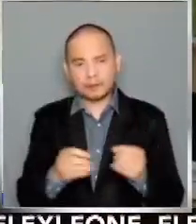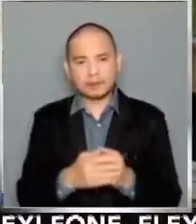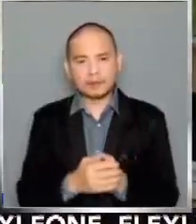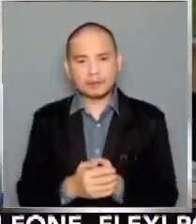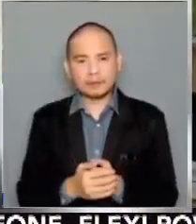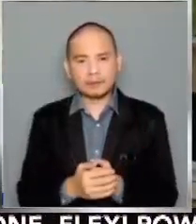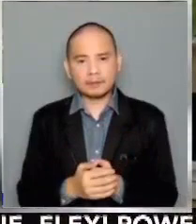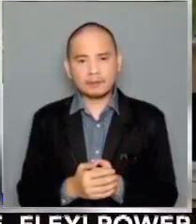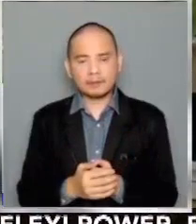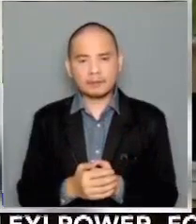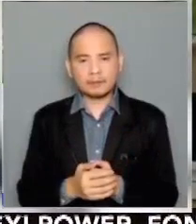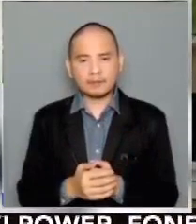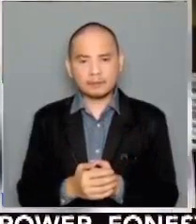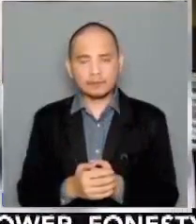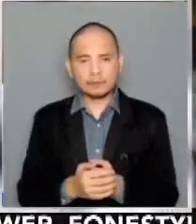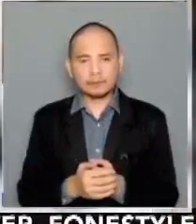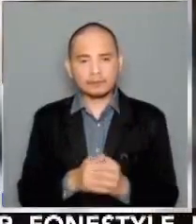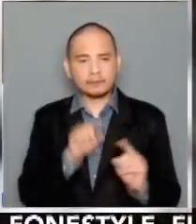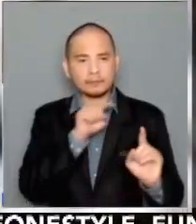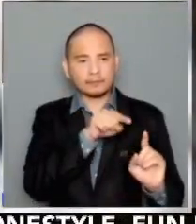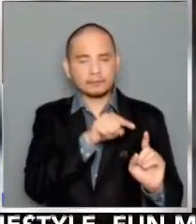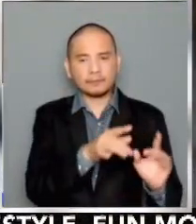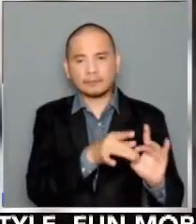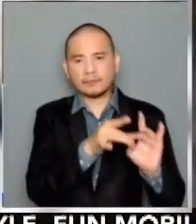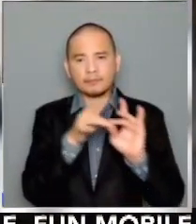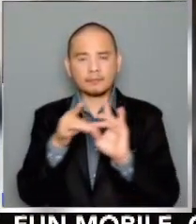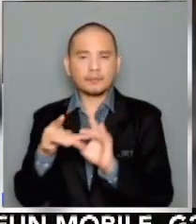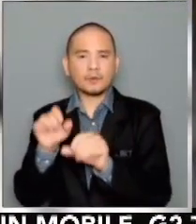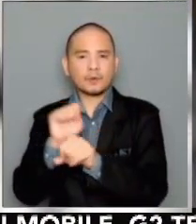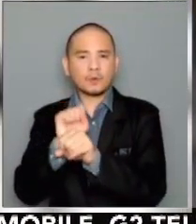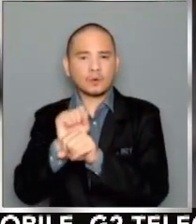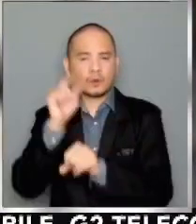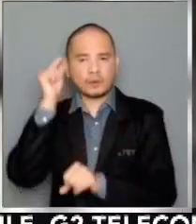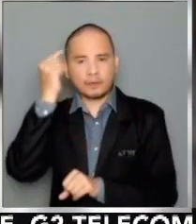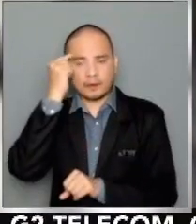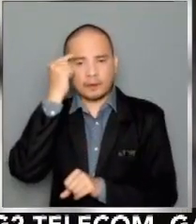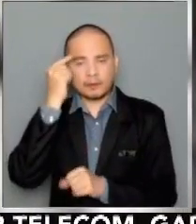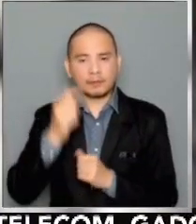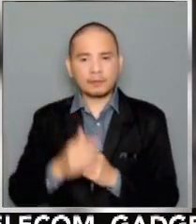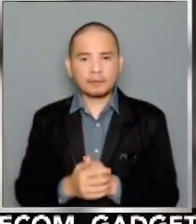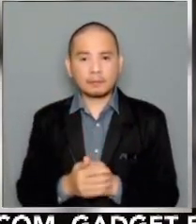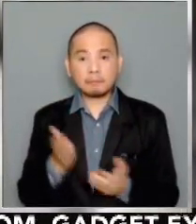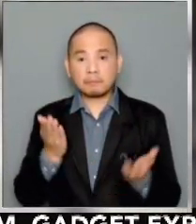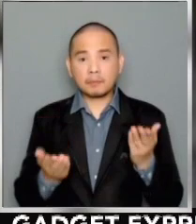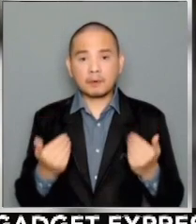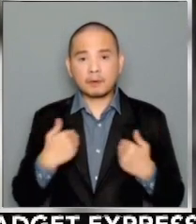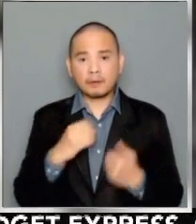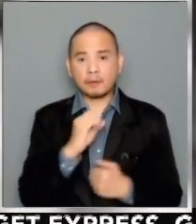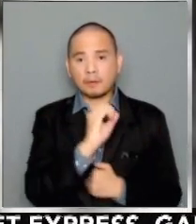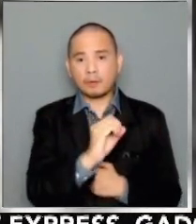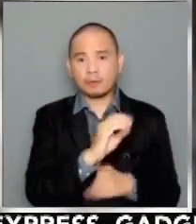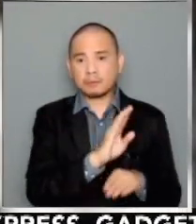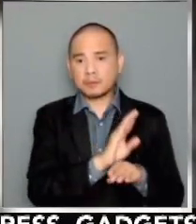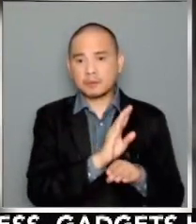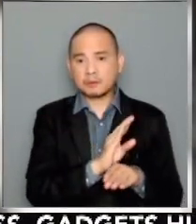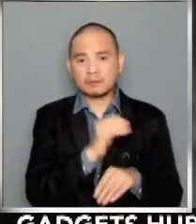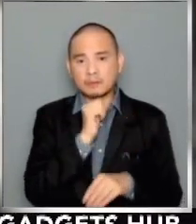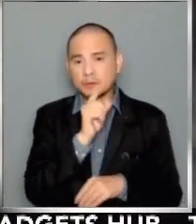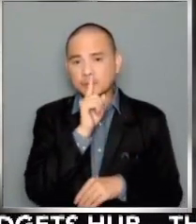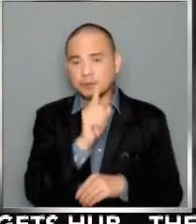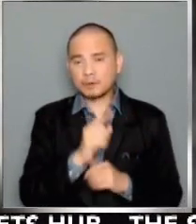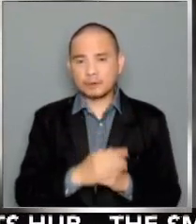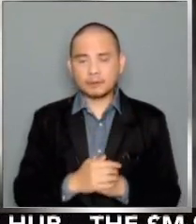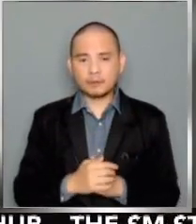raw ng isang ahensya ng gobyerno. Baka naman may negosyo, hindi natin alam. Alam mo, common sense sa